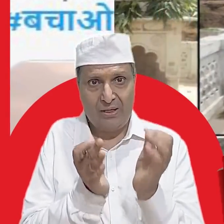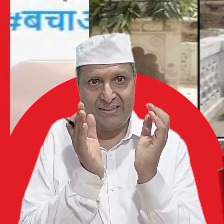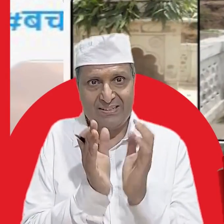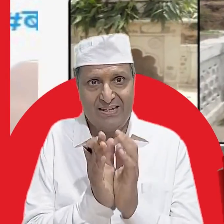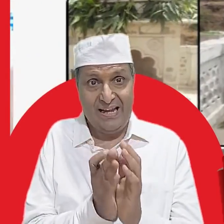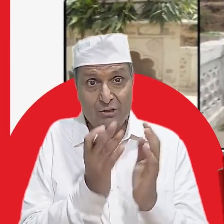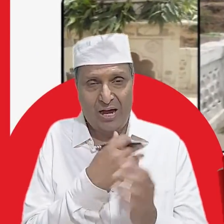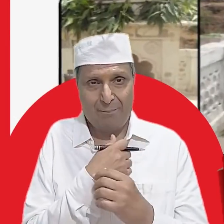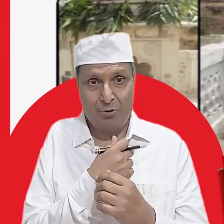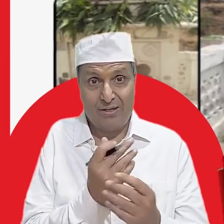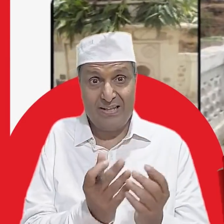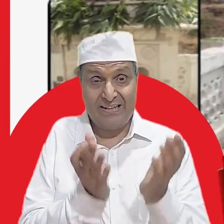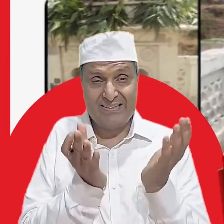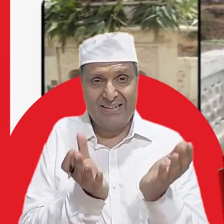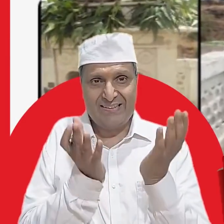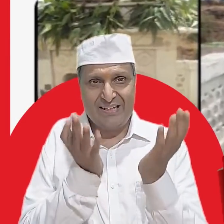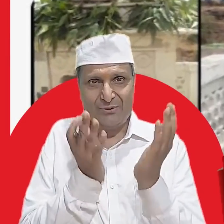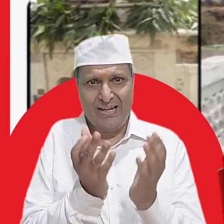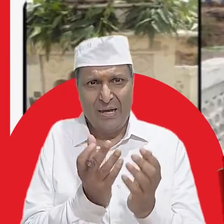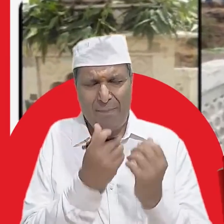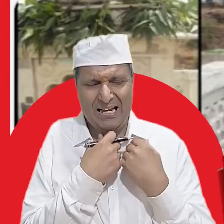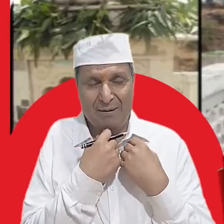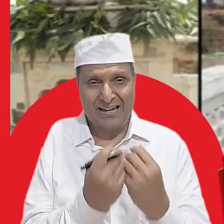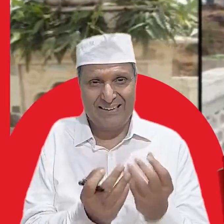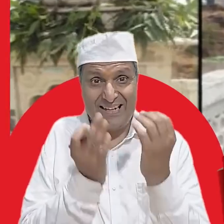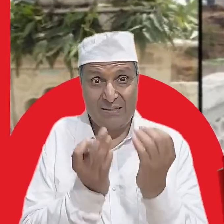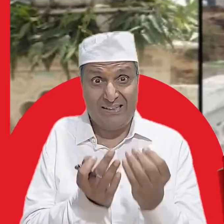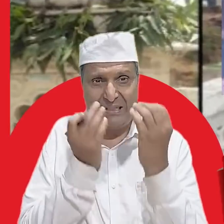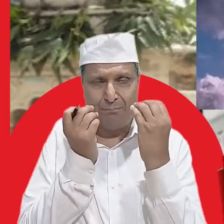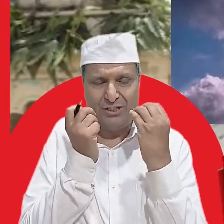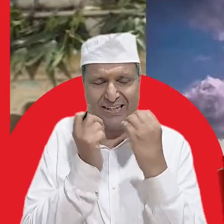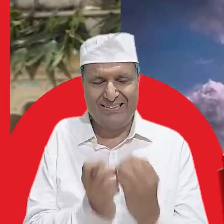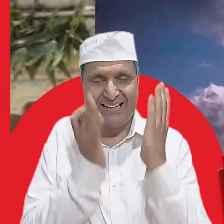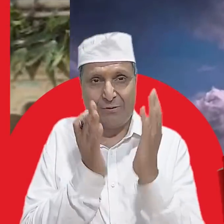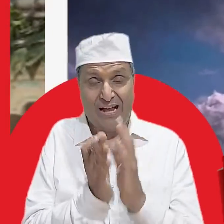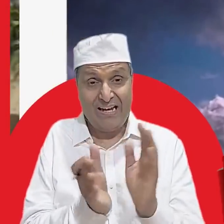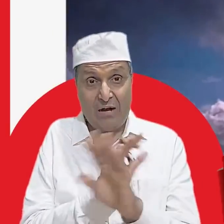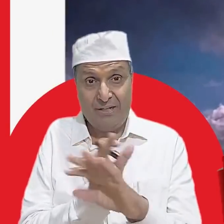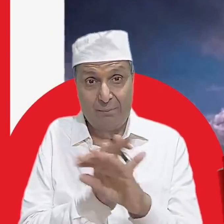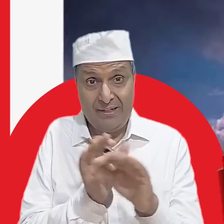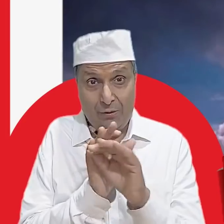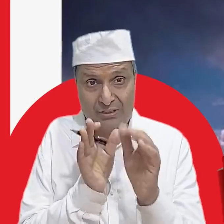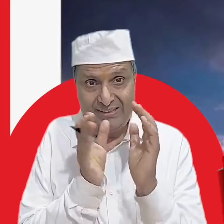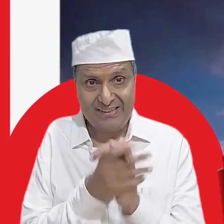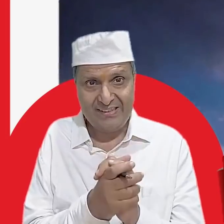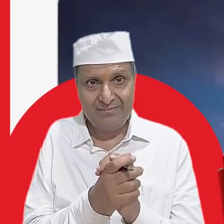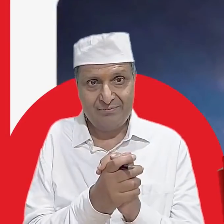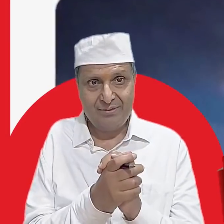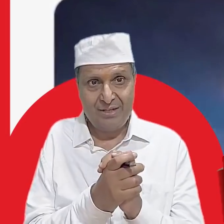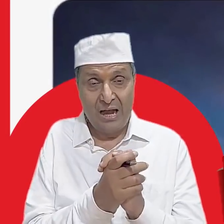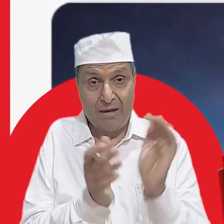साथ 2,00,000 जैन चढ़ेंगे, तो आप लोगों ने देखिए किस तरीके से सहयोग दिया। पहली बार कहते हैं जैन समाज जैसे पूरी तरह जाकर हो गया, अभी कमेटियां उतनी नहीं